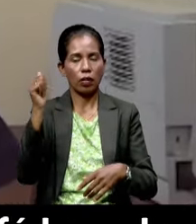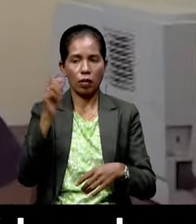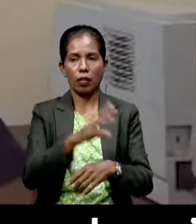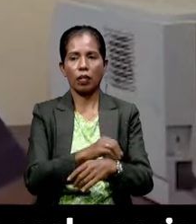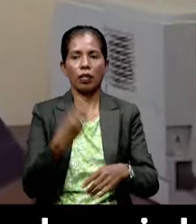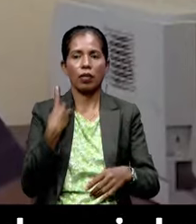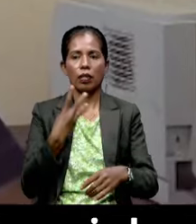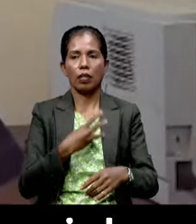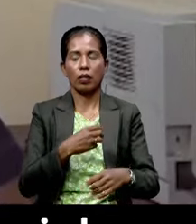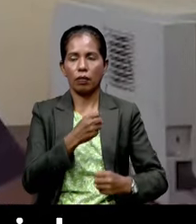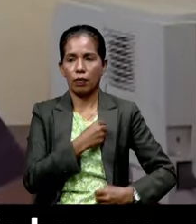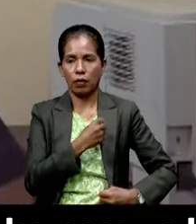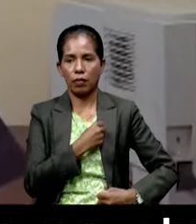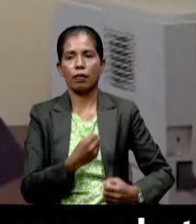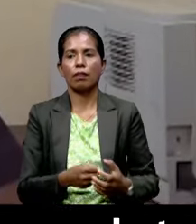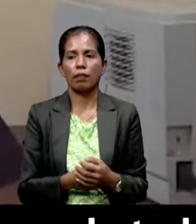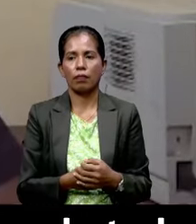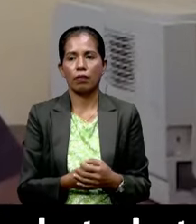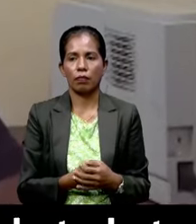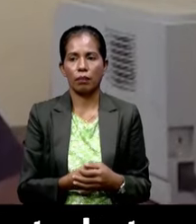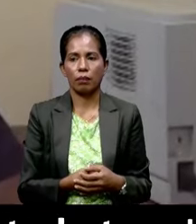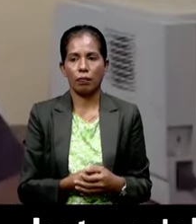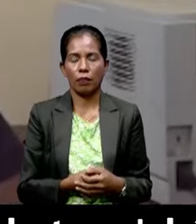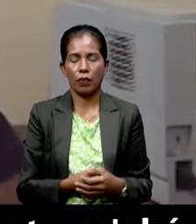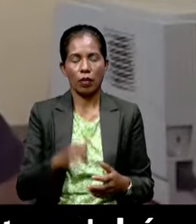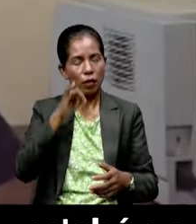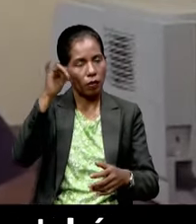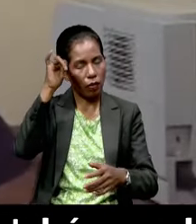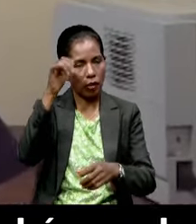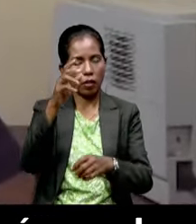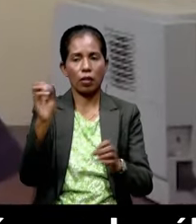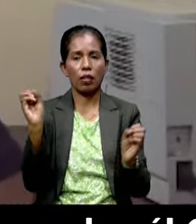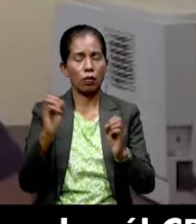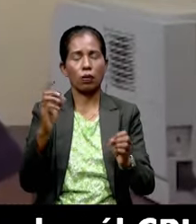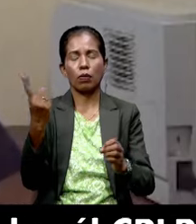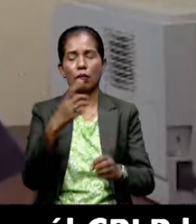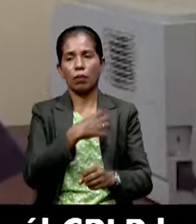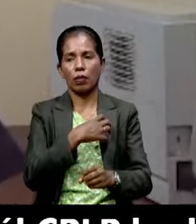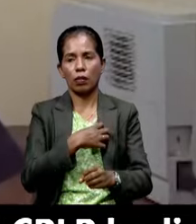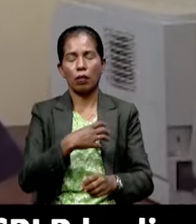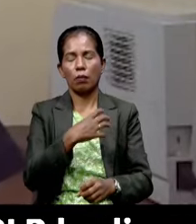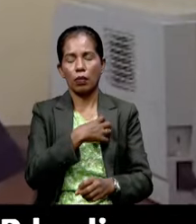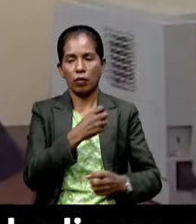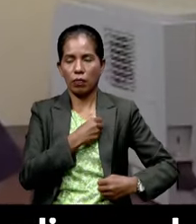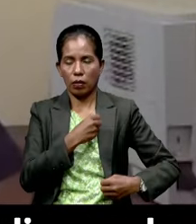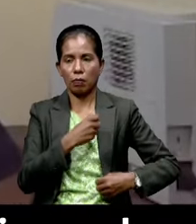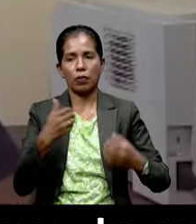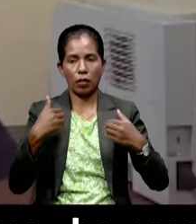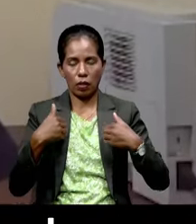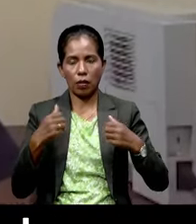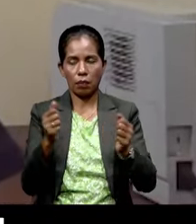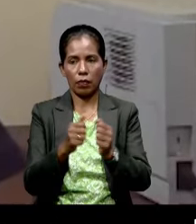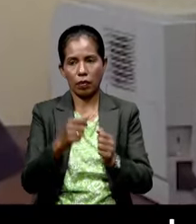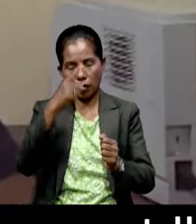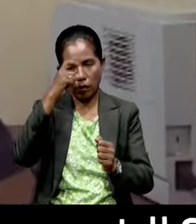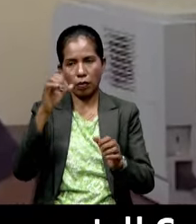itu ya force nya. Itnya force FFTT. Orkaran las polisi deh, inklui polisi militer sih ya, kumpai. Tambah